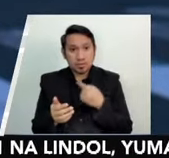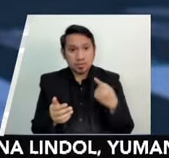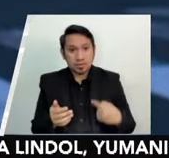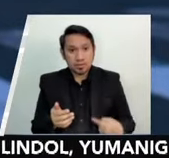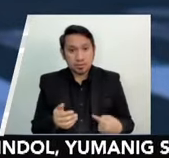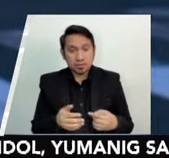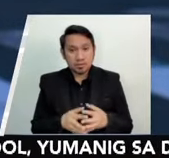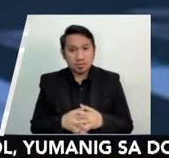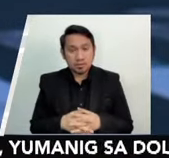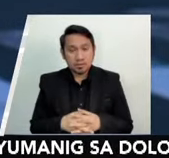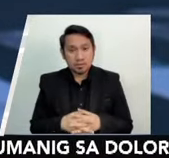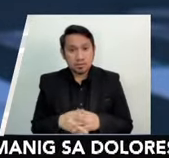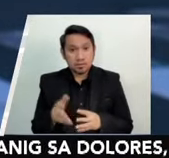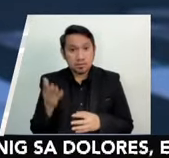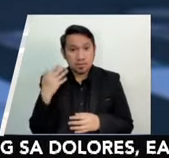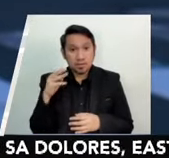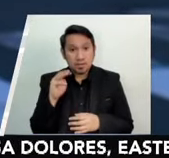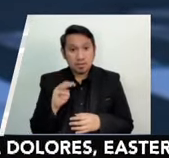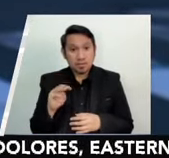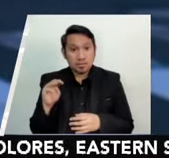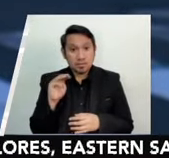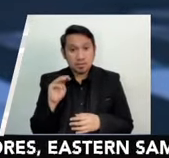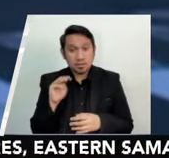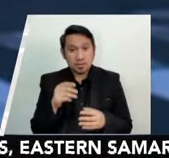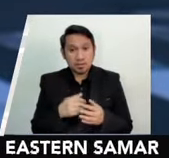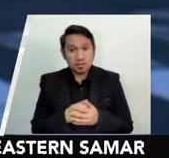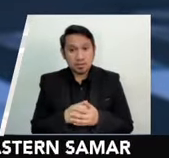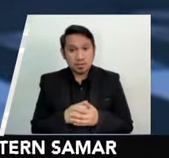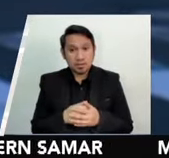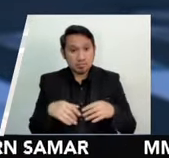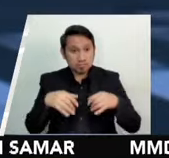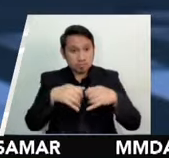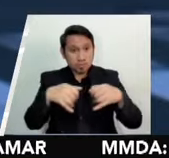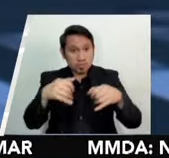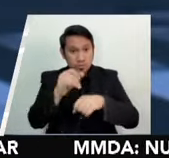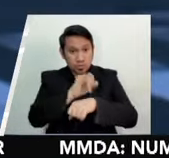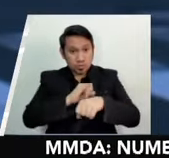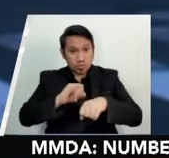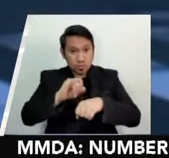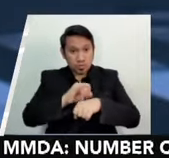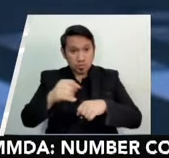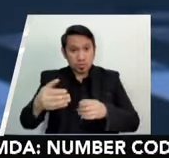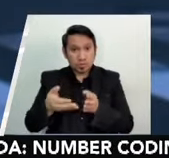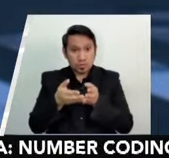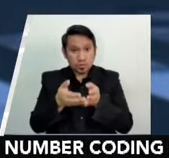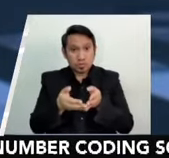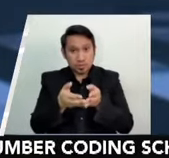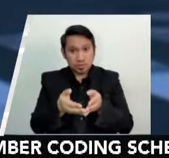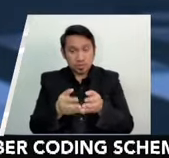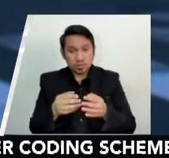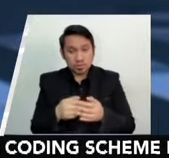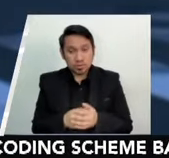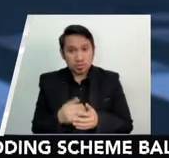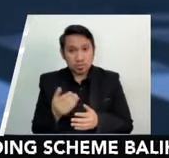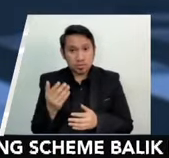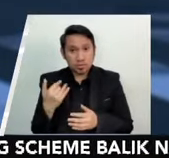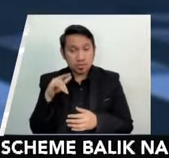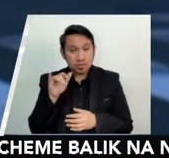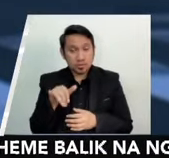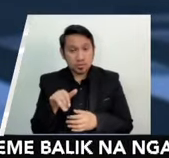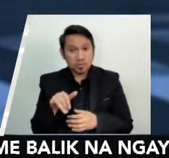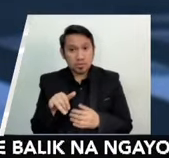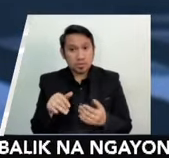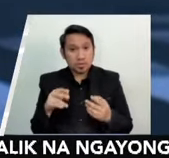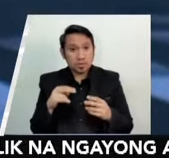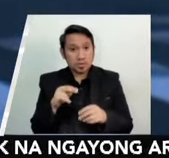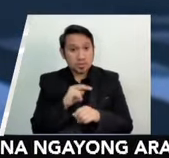Nitong Lunes, halos dumikit sa mga bahura sa paligid ng isla ang barko ng China Coast Guard. Noong araw ng kagitingan naman, dumaan sa